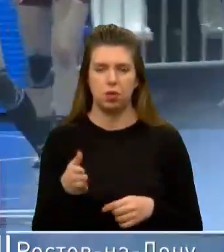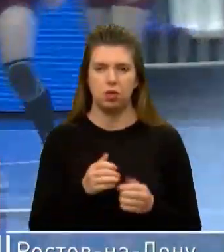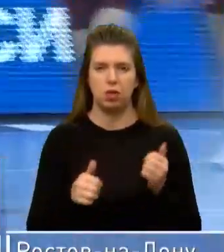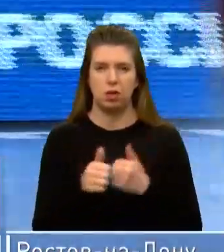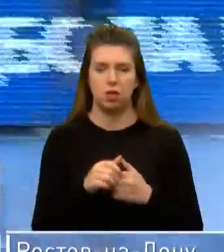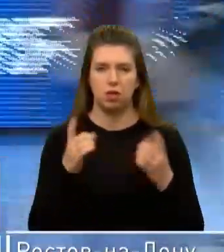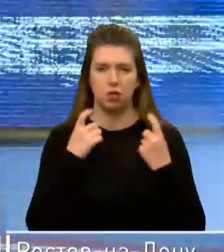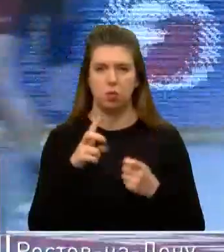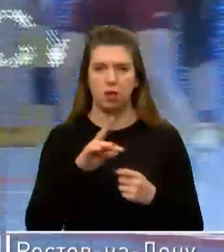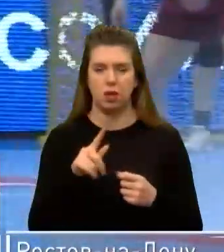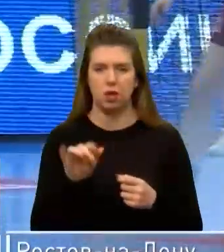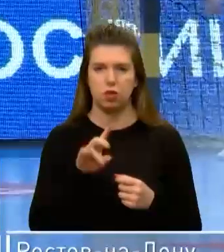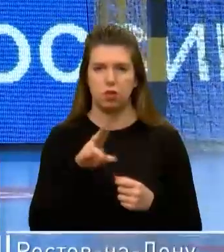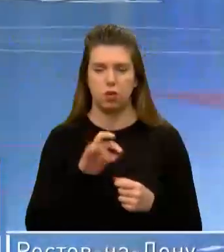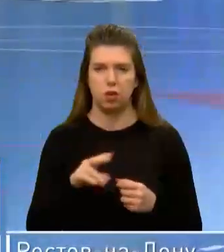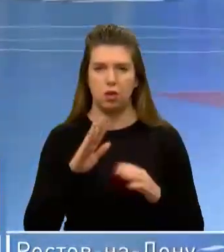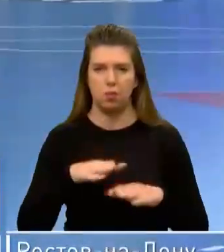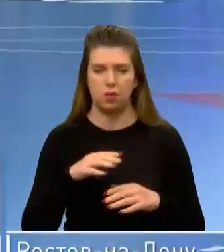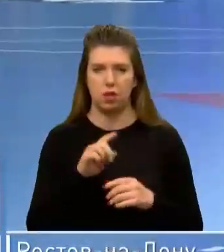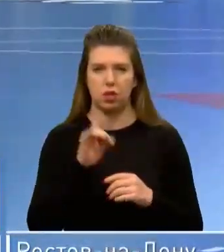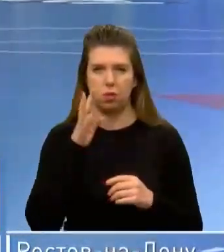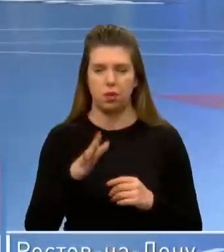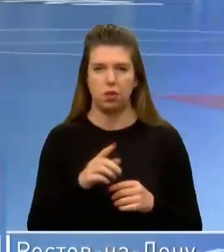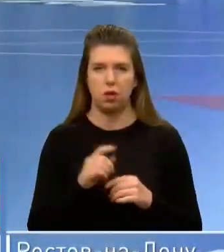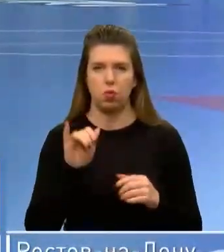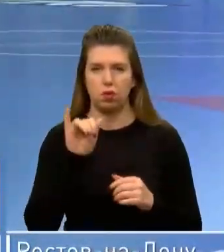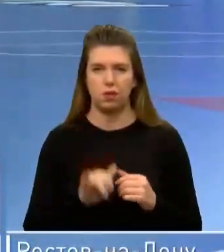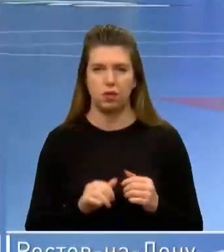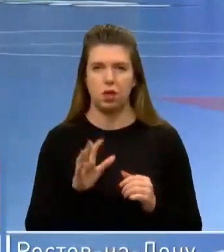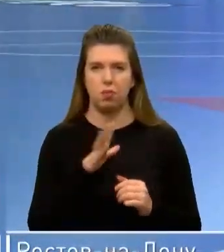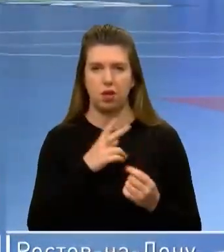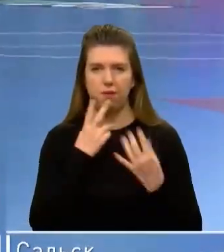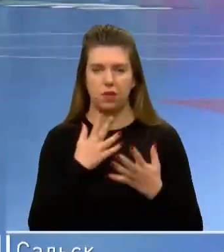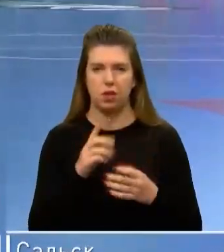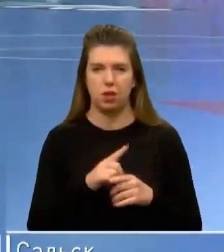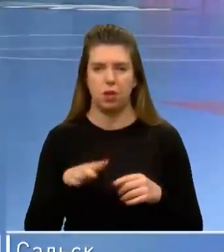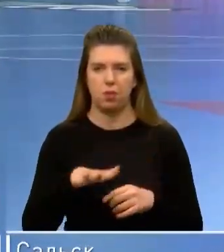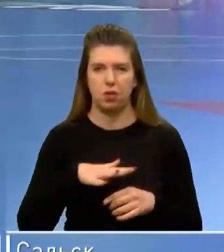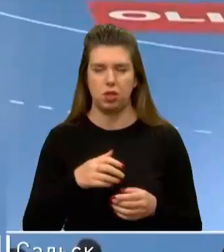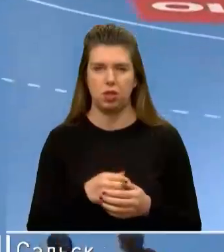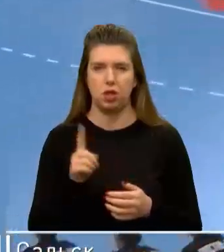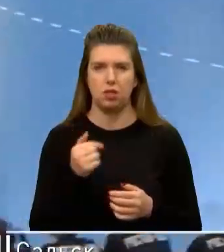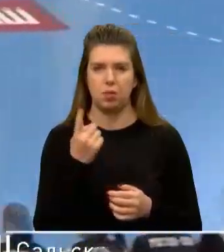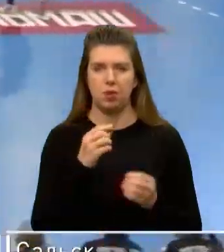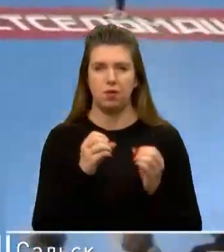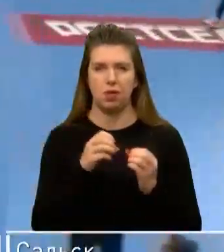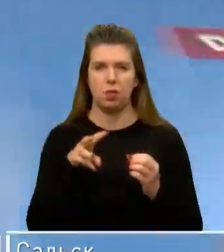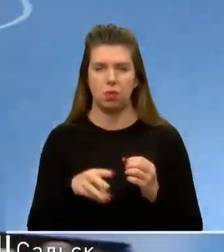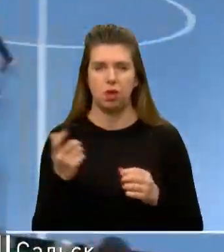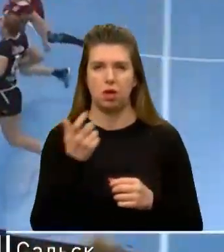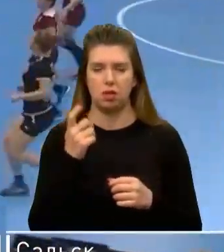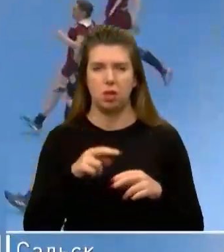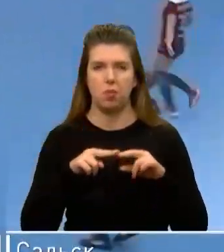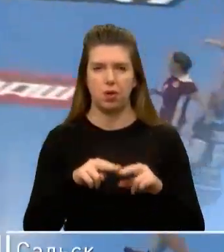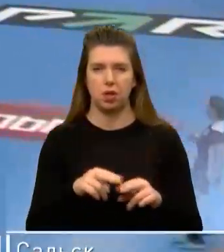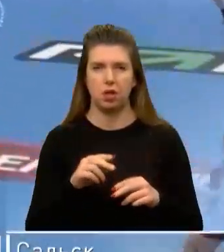суперлиги Ростов доном и аутсайдером чемпионата университетом была видна и на площадке за первые 10 минут хозяйки